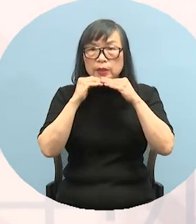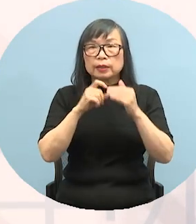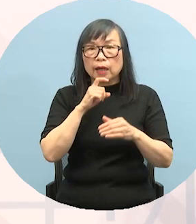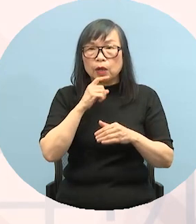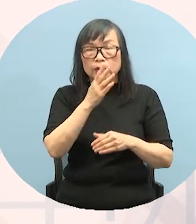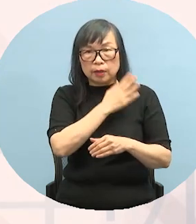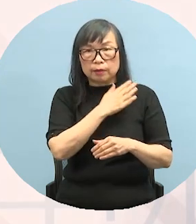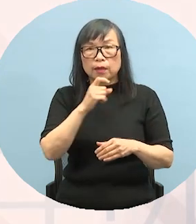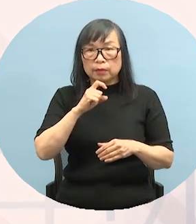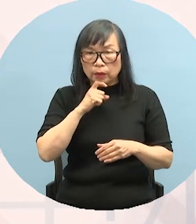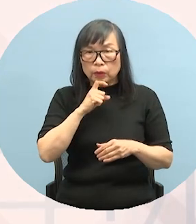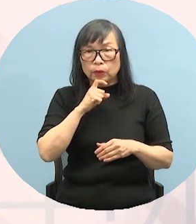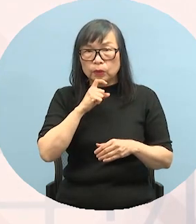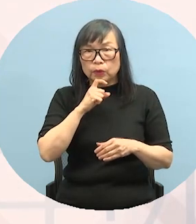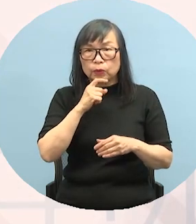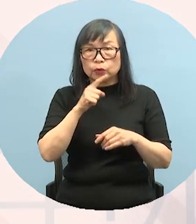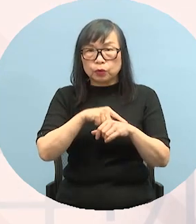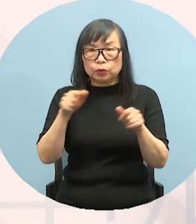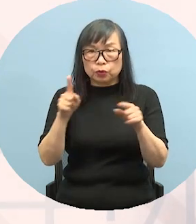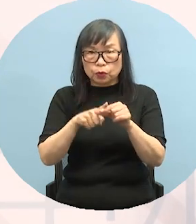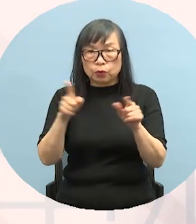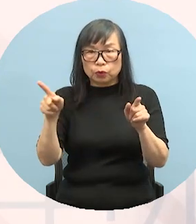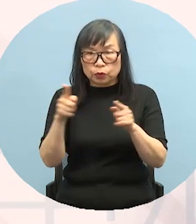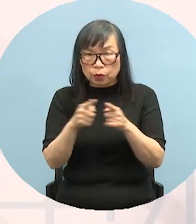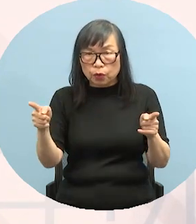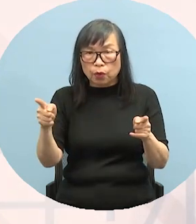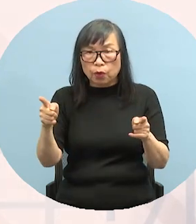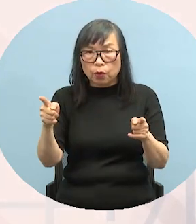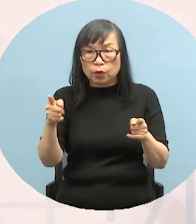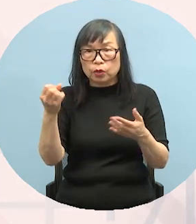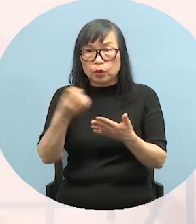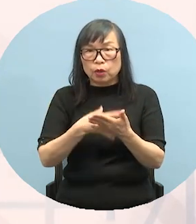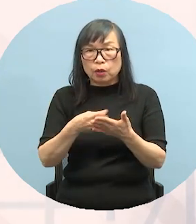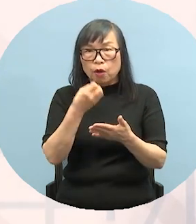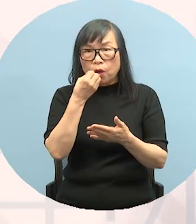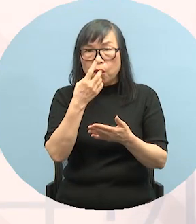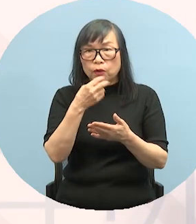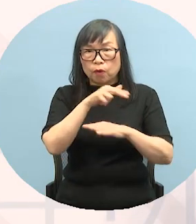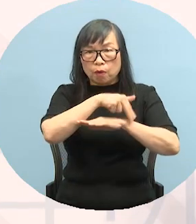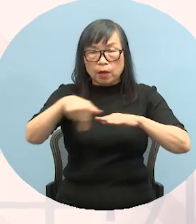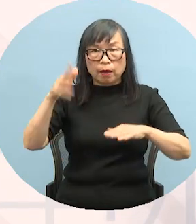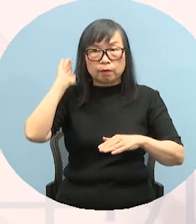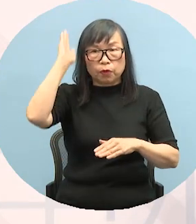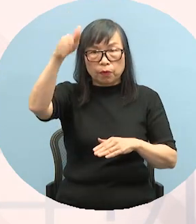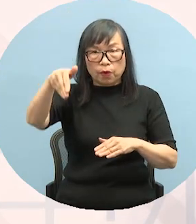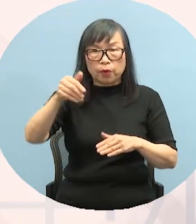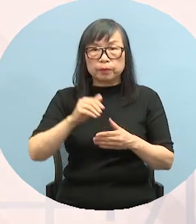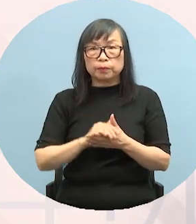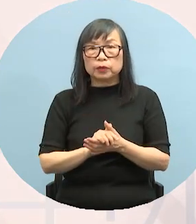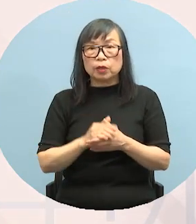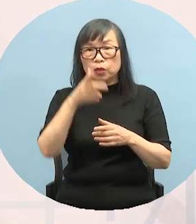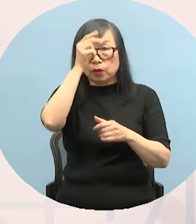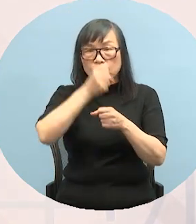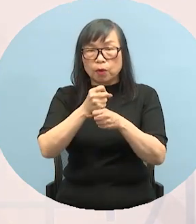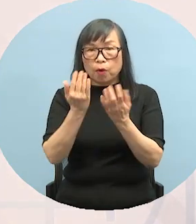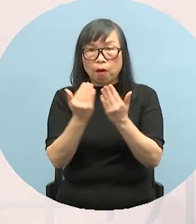有承担，以短、中、长期的措施为香港规划未来。公务